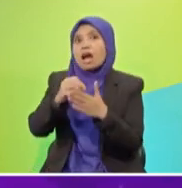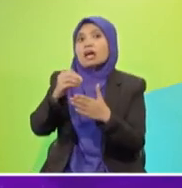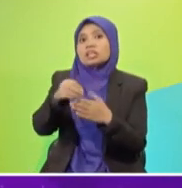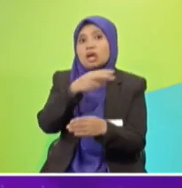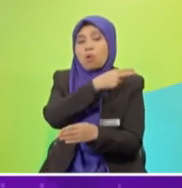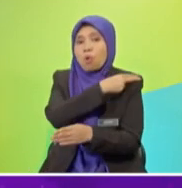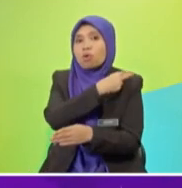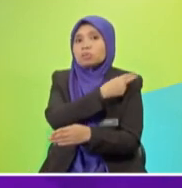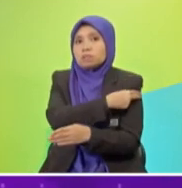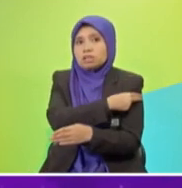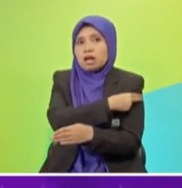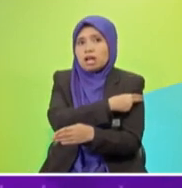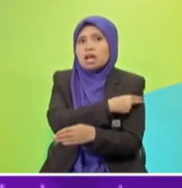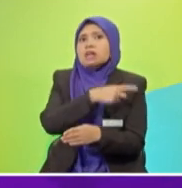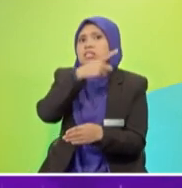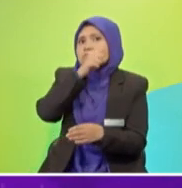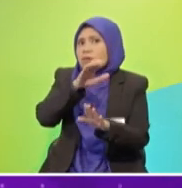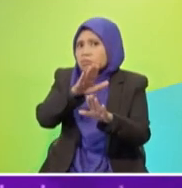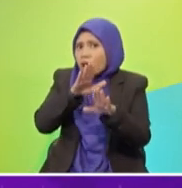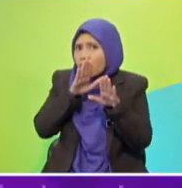berlaku lebih parah